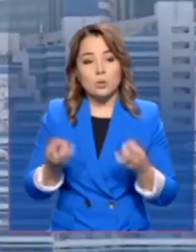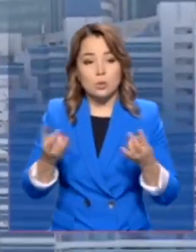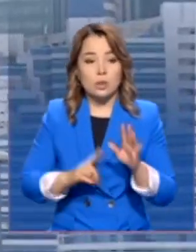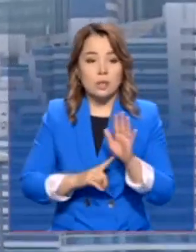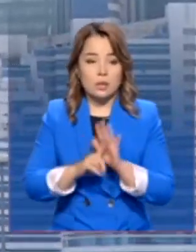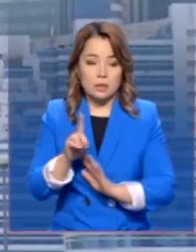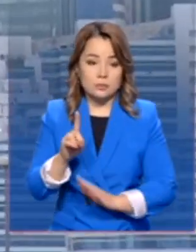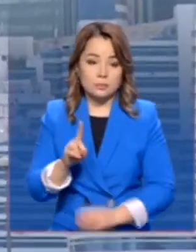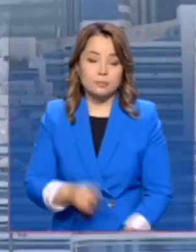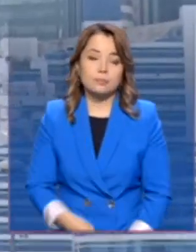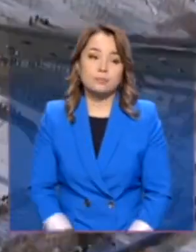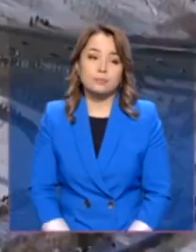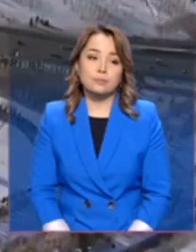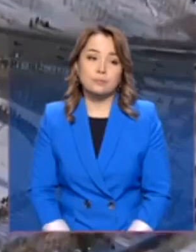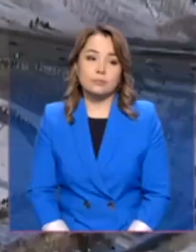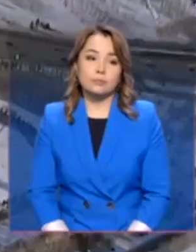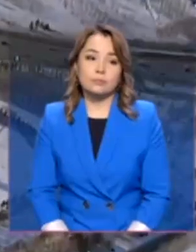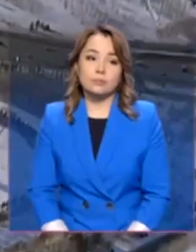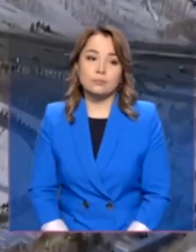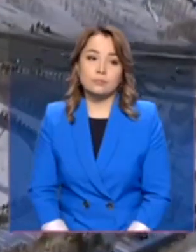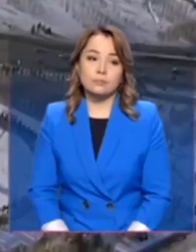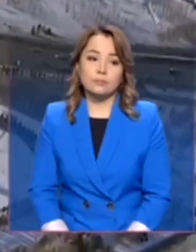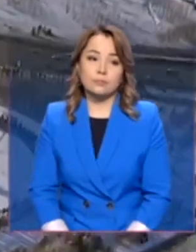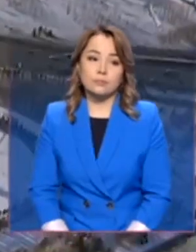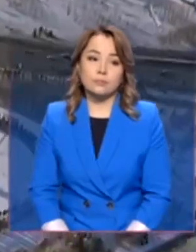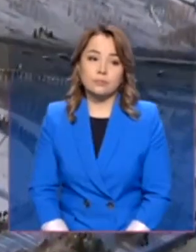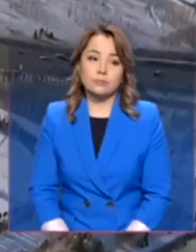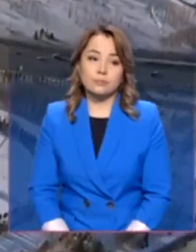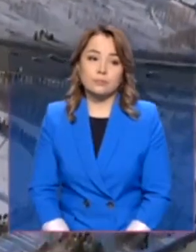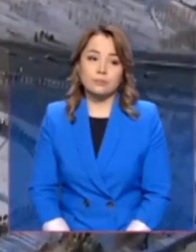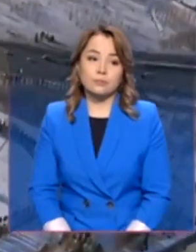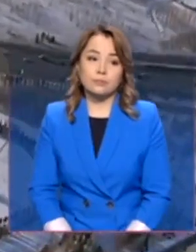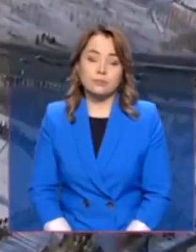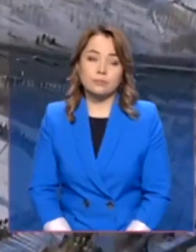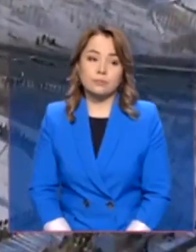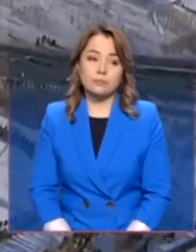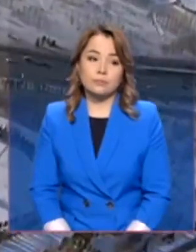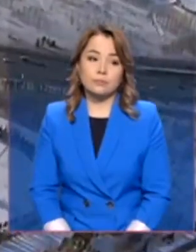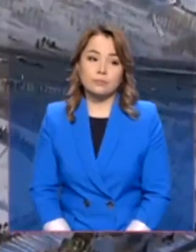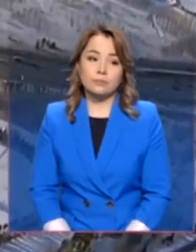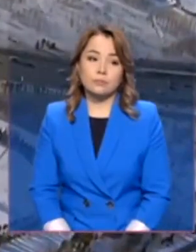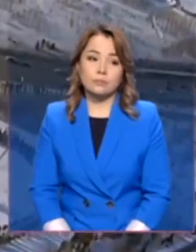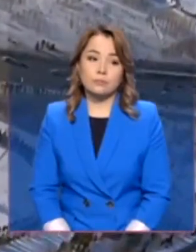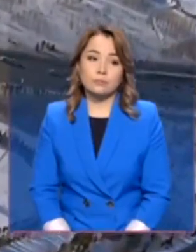Оңғар Алпысбайұлы, Дәулетбек Әбдірахманов, Айдос Тұрғынов, Аршын Ахмет, Апта.